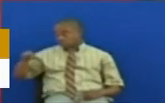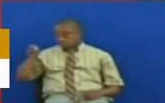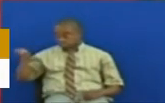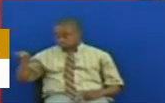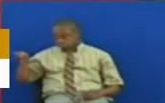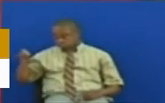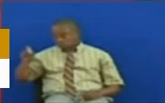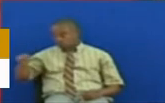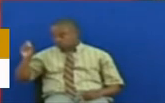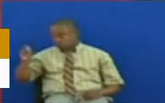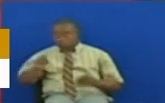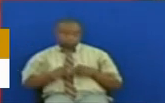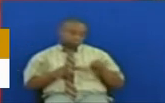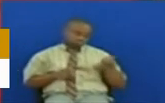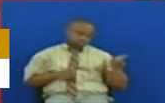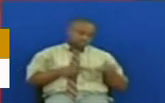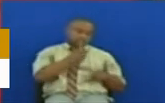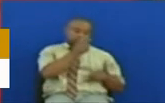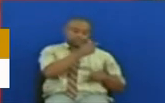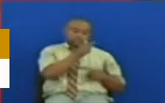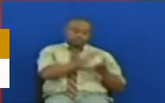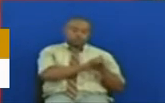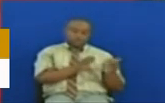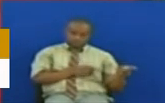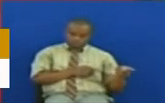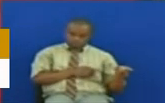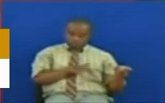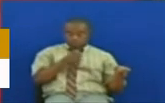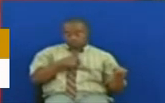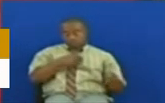bara kwa waziri mhusika. Mimi maoni yangu